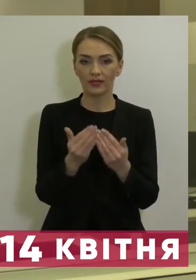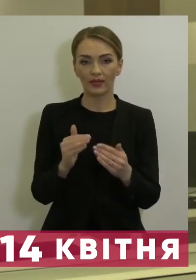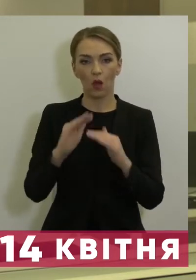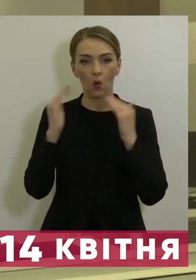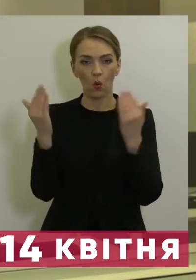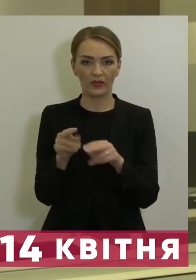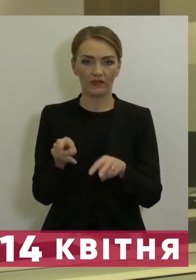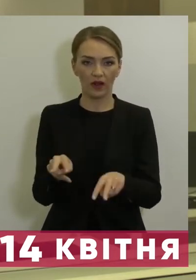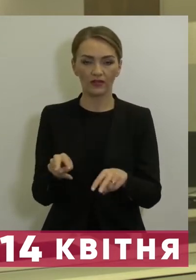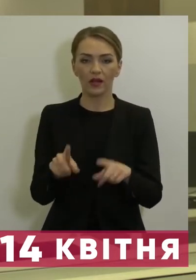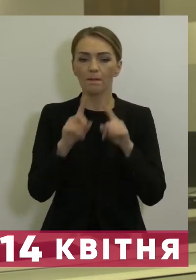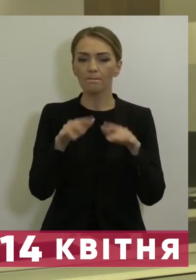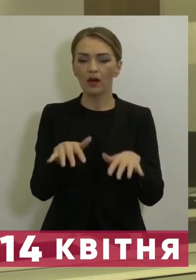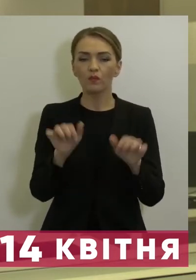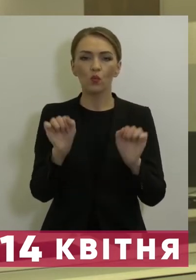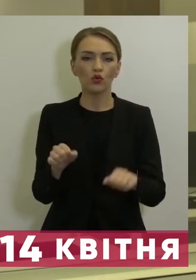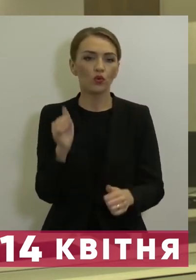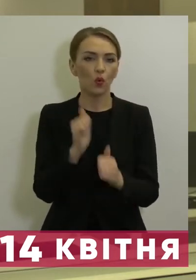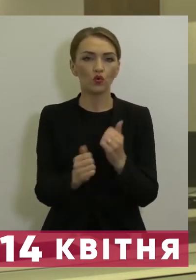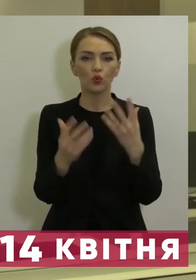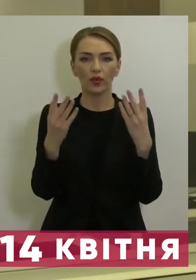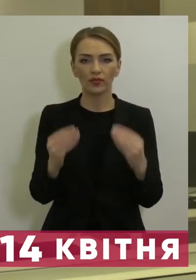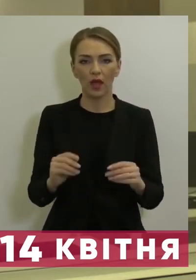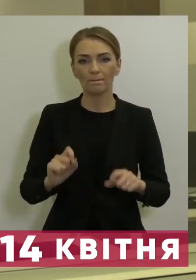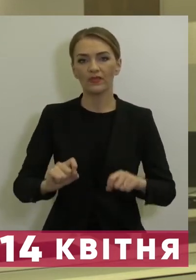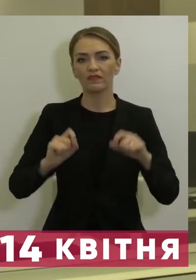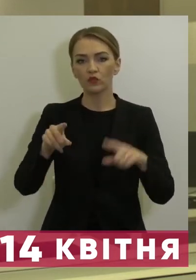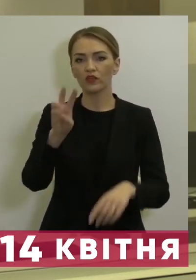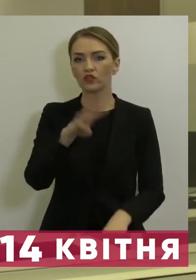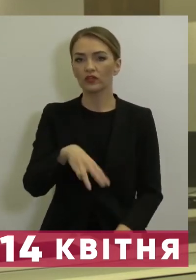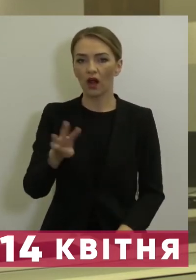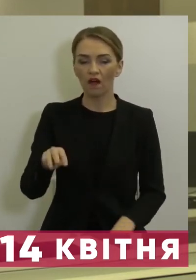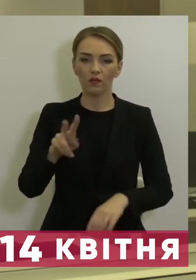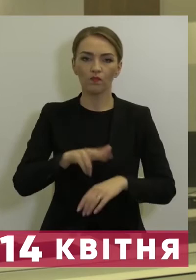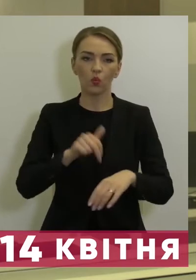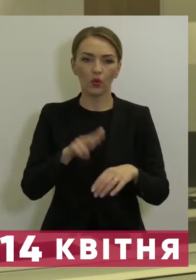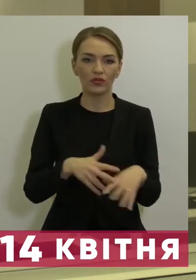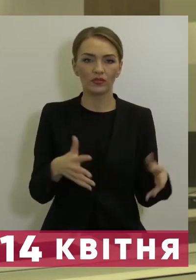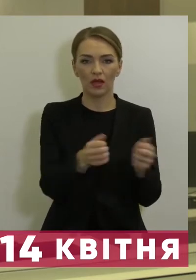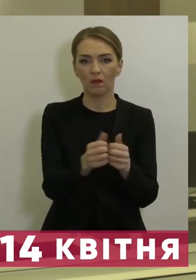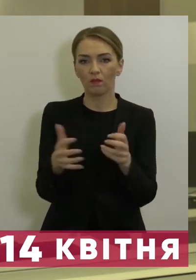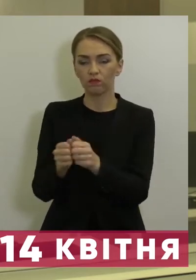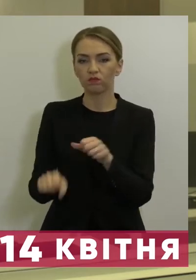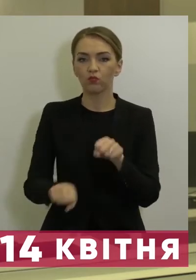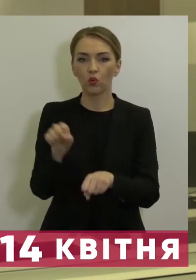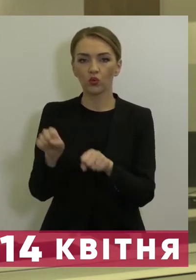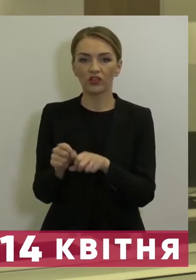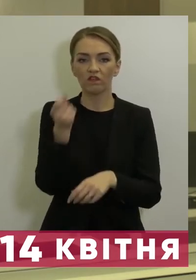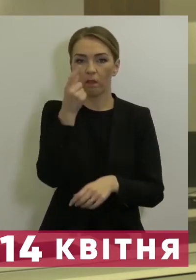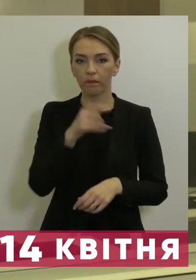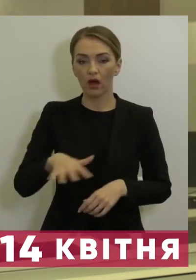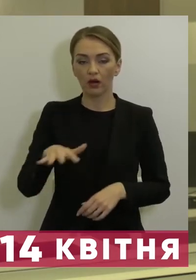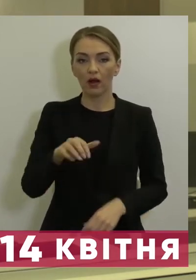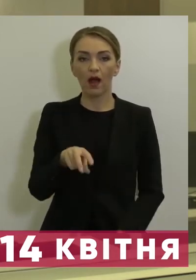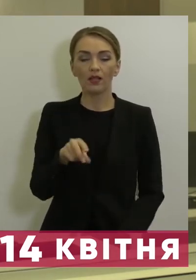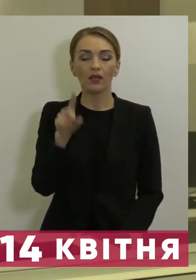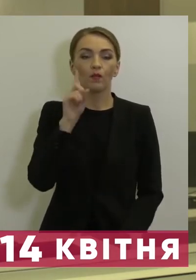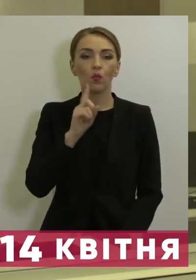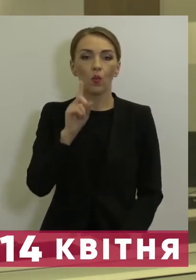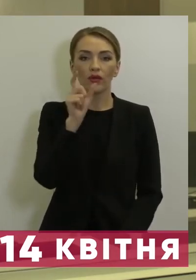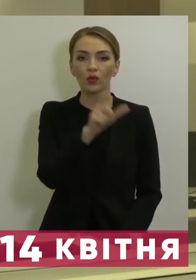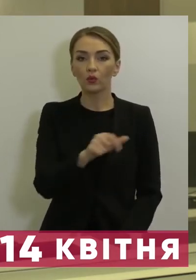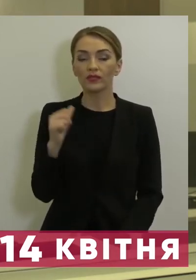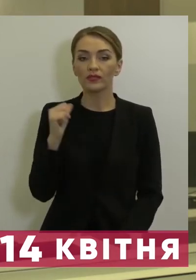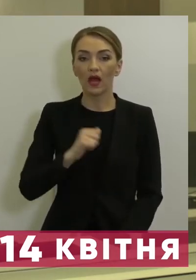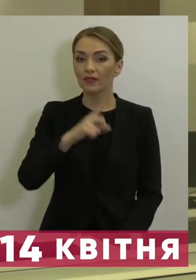Парламент може хоч кожного дня підвищувати штрафи, поліція ходити ловити порушників парків, але поки люди